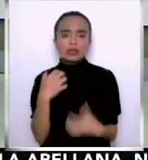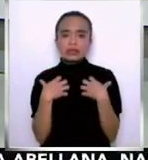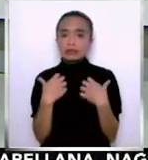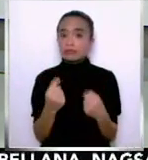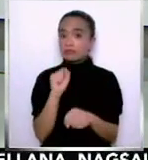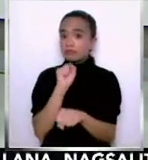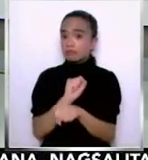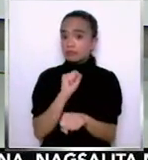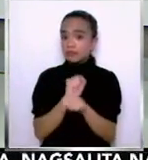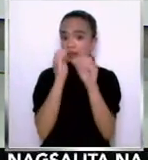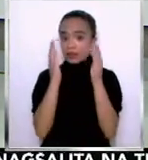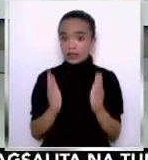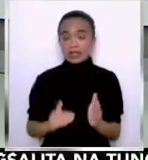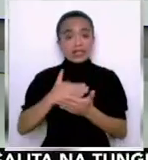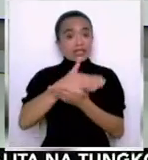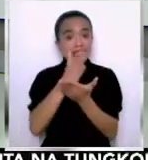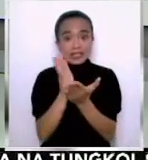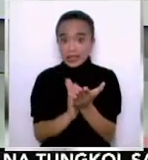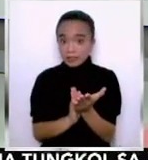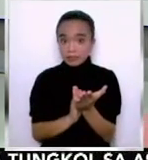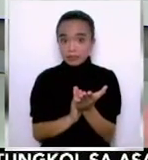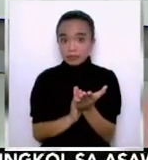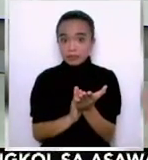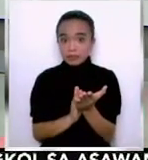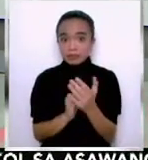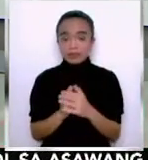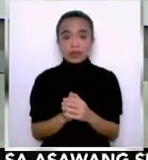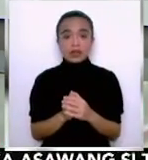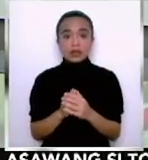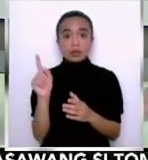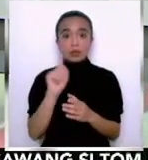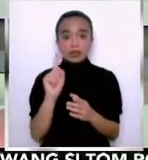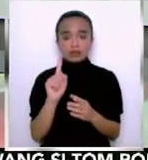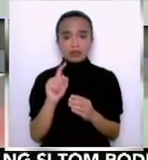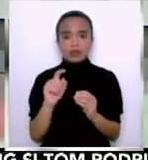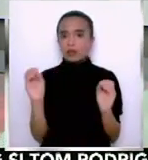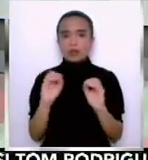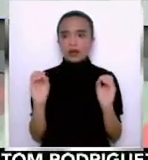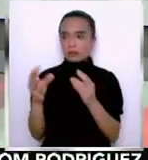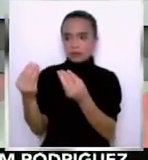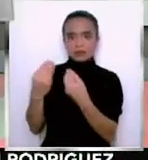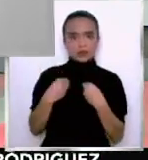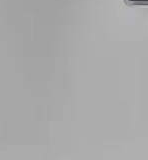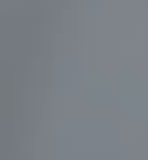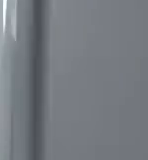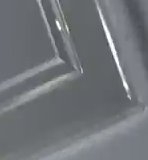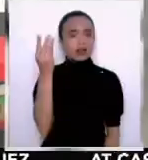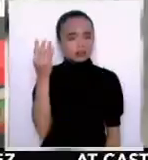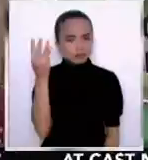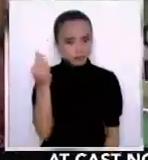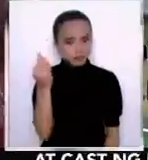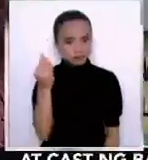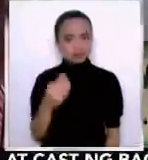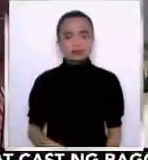pa natatanggap ang kanilang one COVID allowance. Nakatutok si Tina Panganiban Perez.